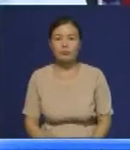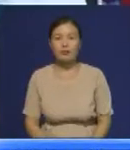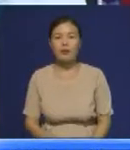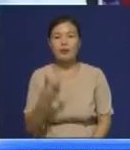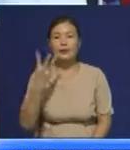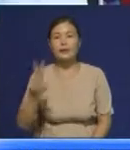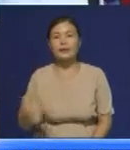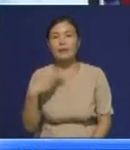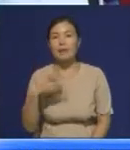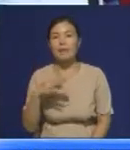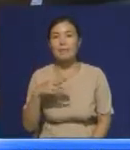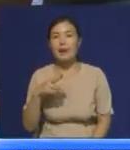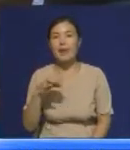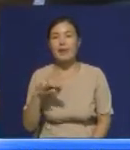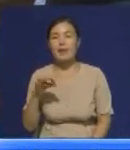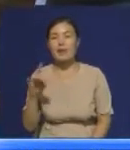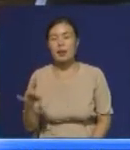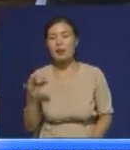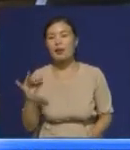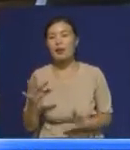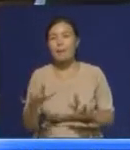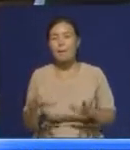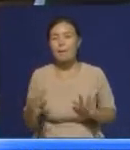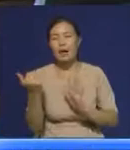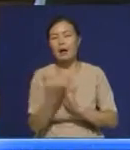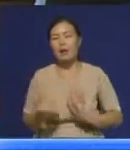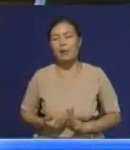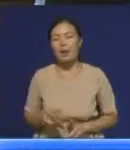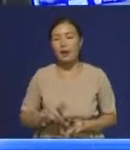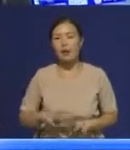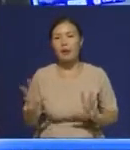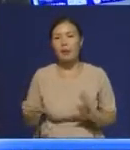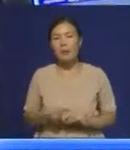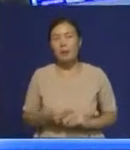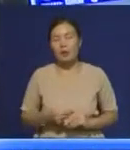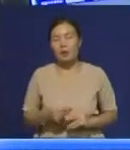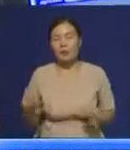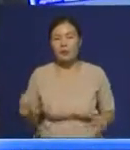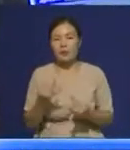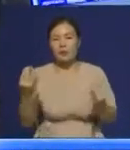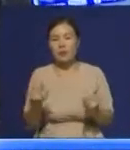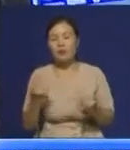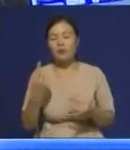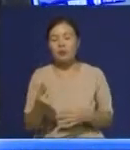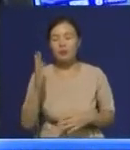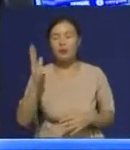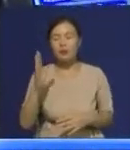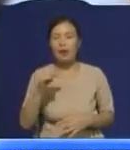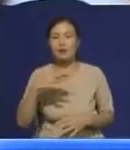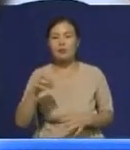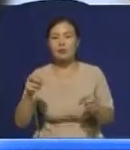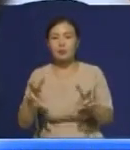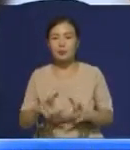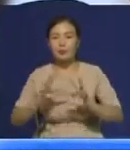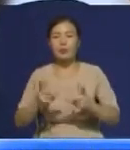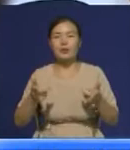3D-принтеры, современные компьютеры и программное обеспечение. Для школьников это в новинку и поэтому так интересно. Одна из будущих IT-специалистов